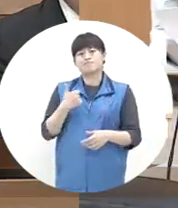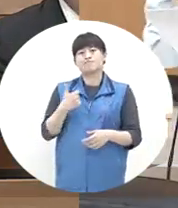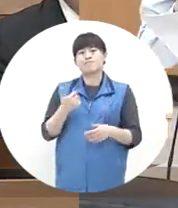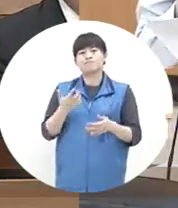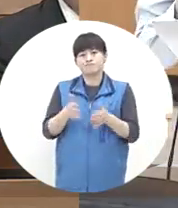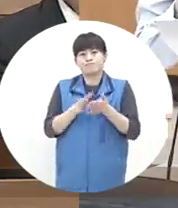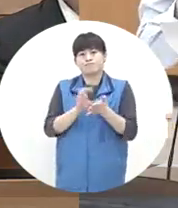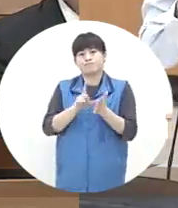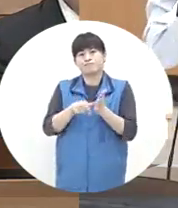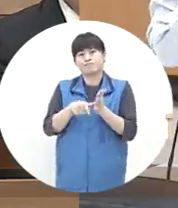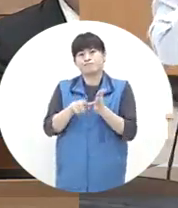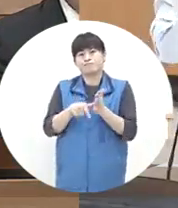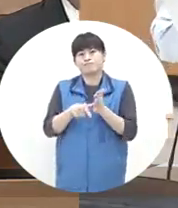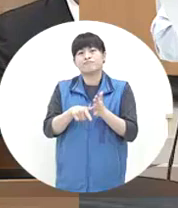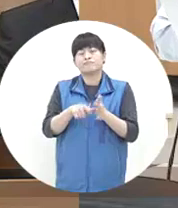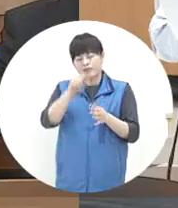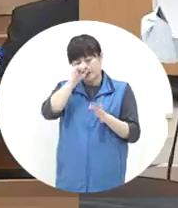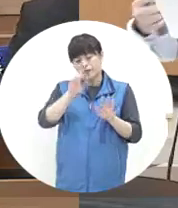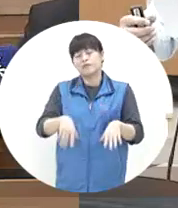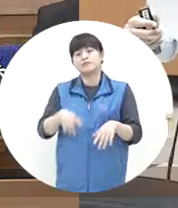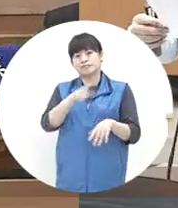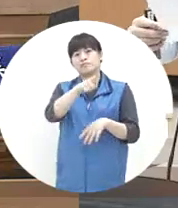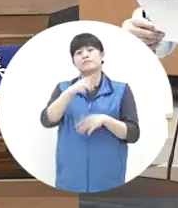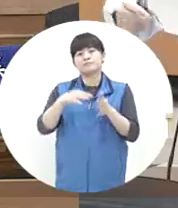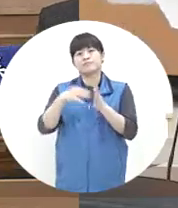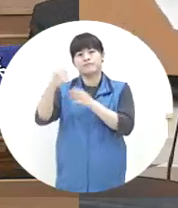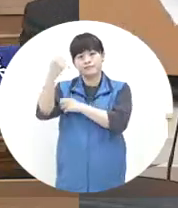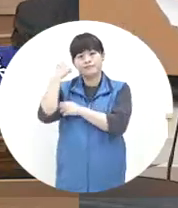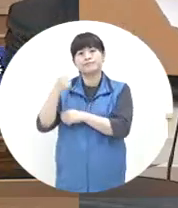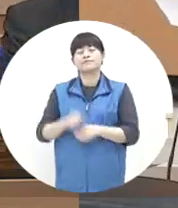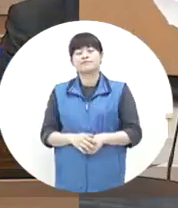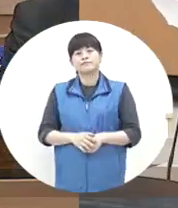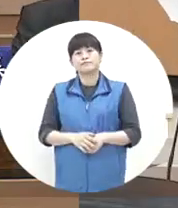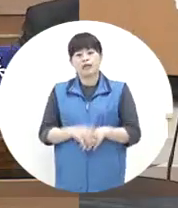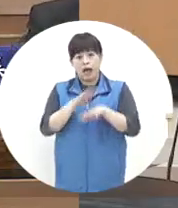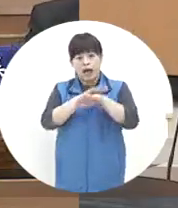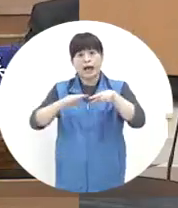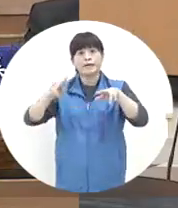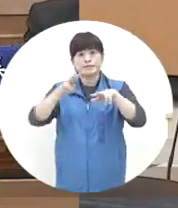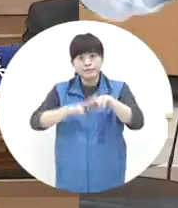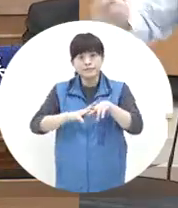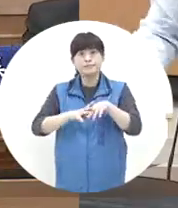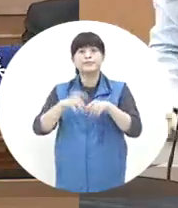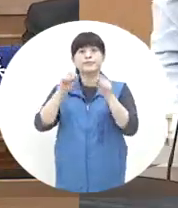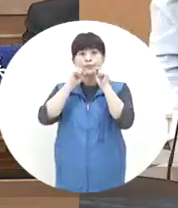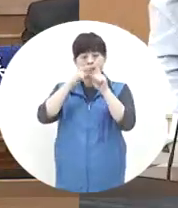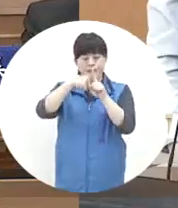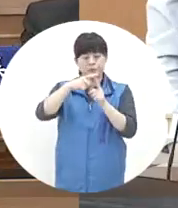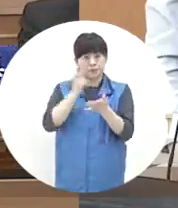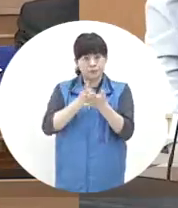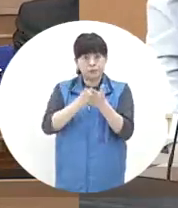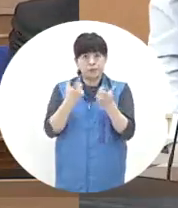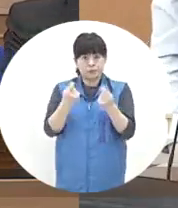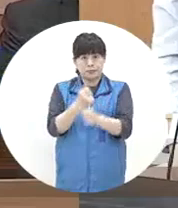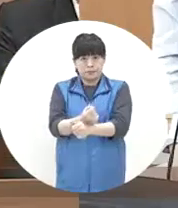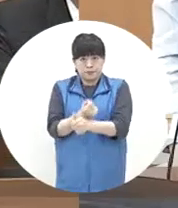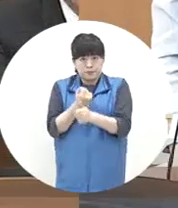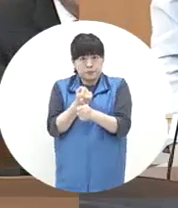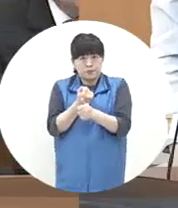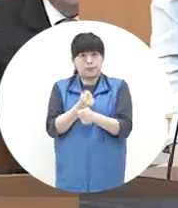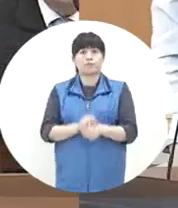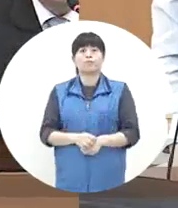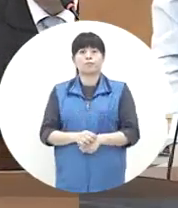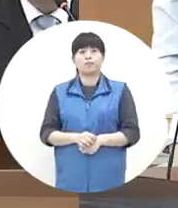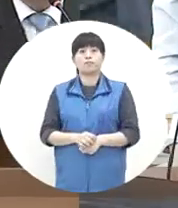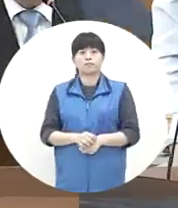好啦好啦好啦，尽力啦，尽力尽力，好不好？啊，当然安全啦，哈、哦，品质也是要顾好。 因为三峡大桥其实不是那